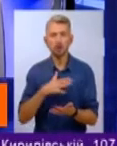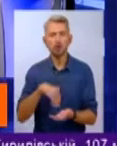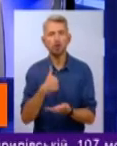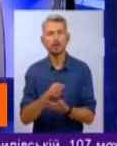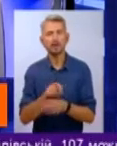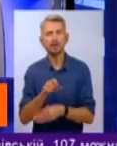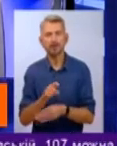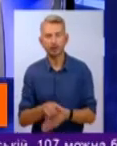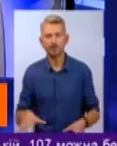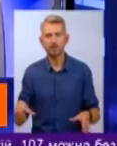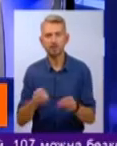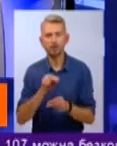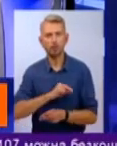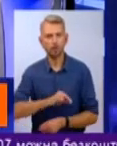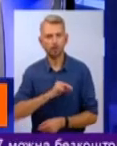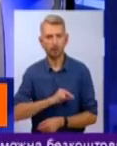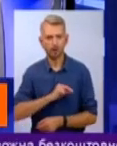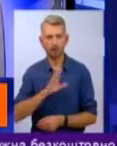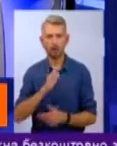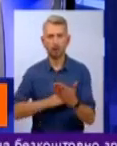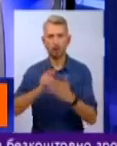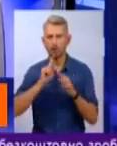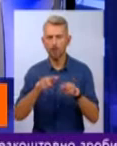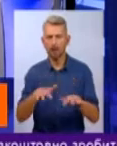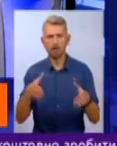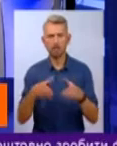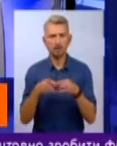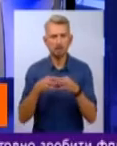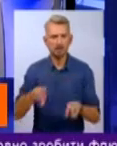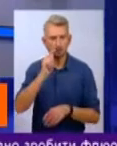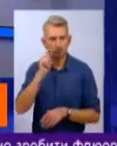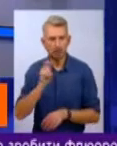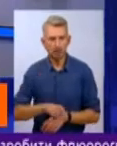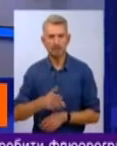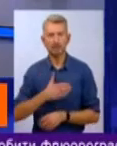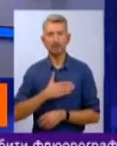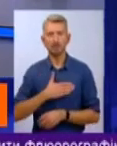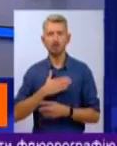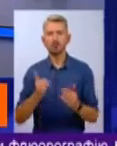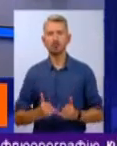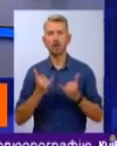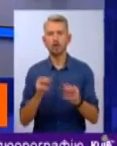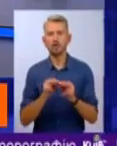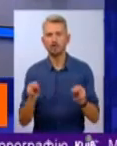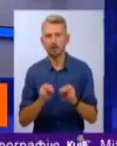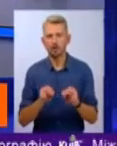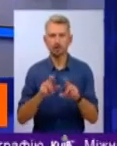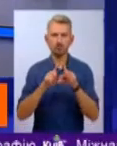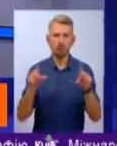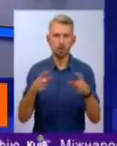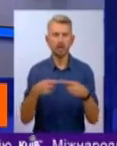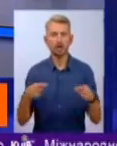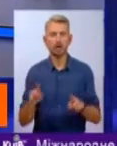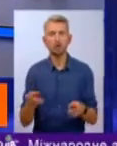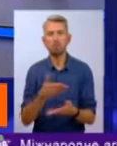задача – от спільно працювати. Верховна Рада, Кабінет міністрів України, наші шановні вчителі, школи і так далі,